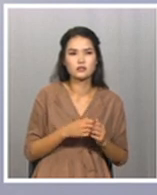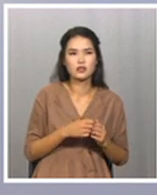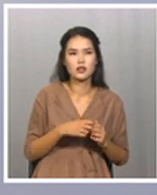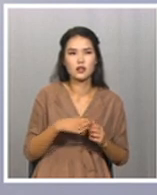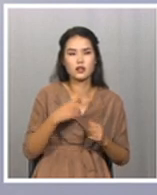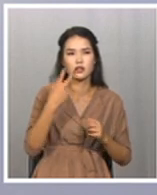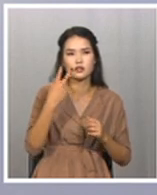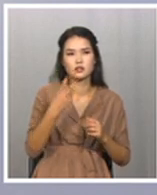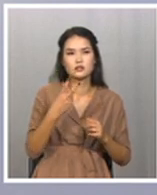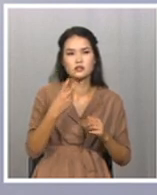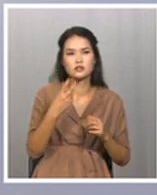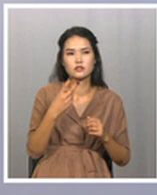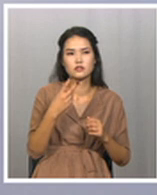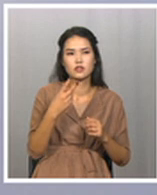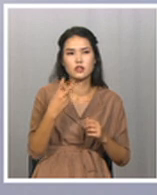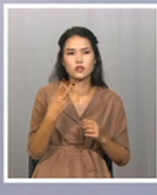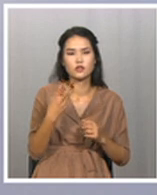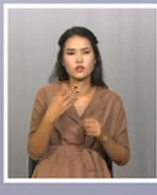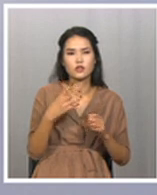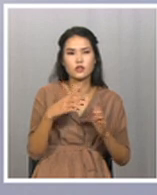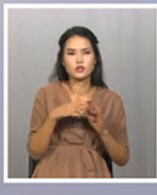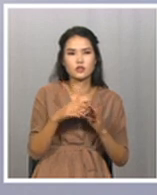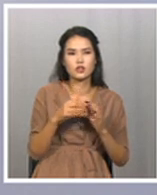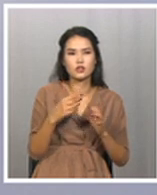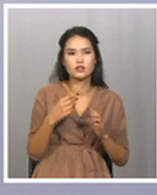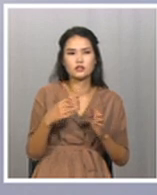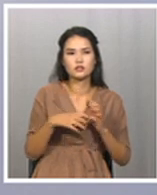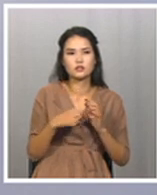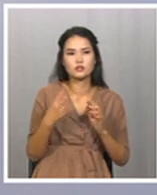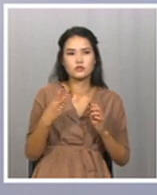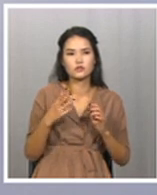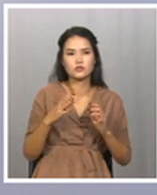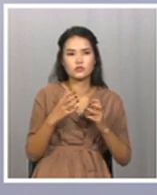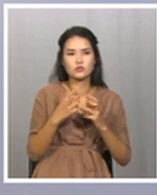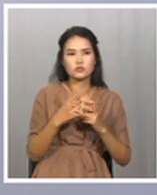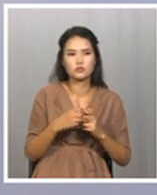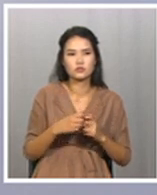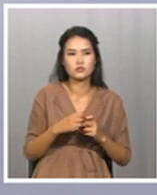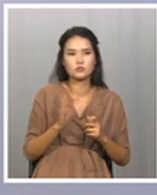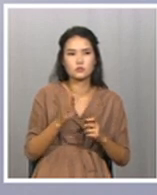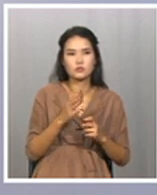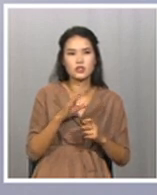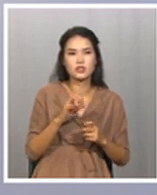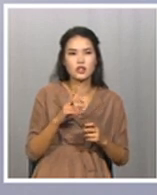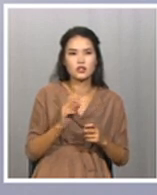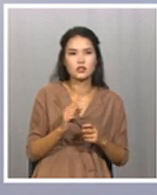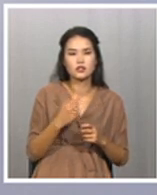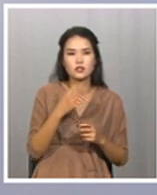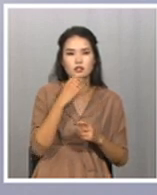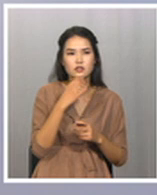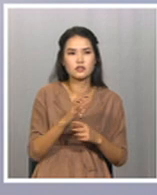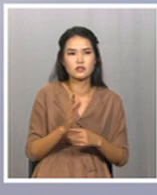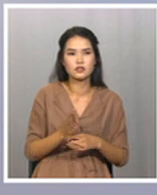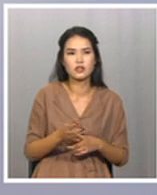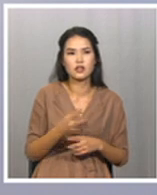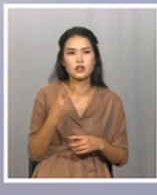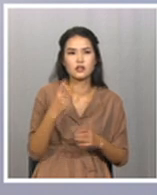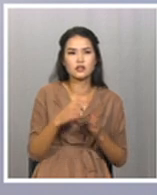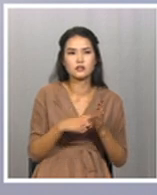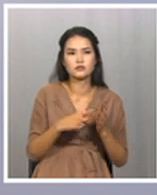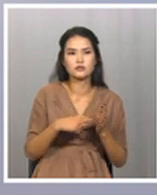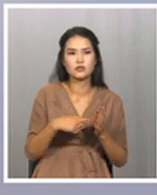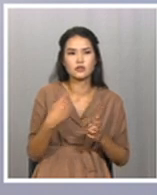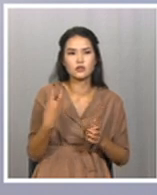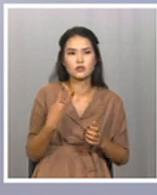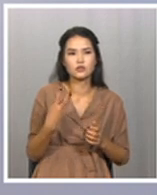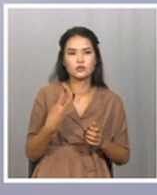санын 3-тен түбір асты 5 санына бөлсек, тангенс альфаның мәні шығады. Көрсетейік. 3-тен 2 бөлу 3-тен